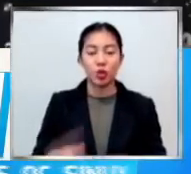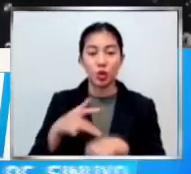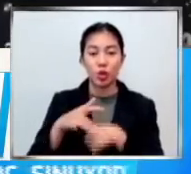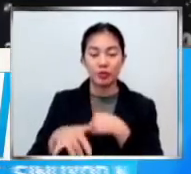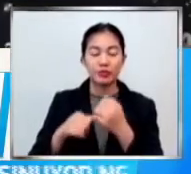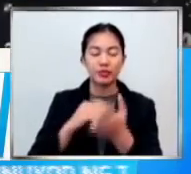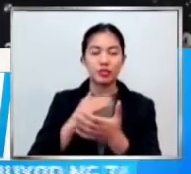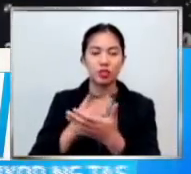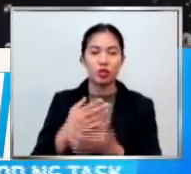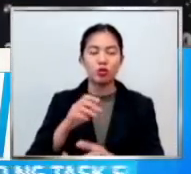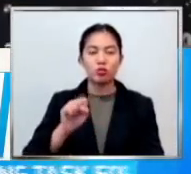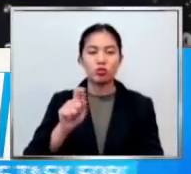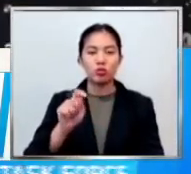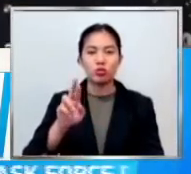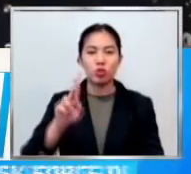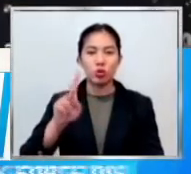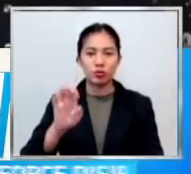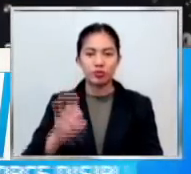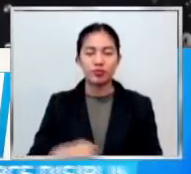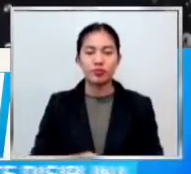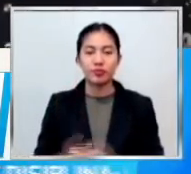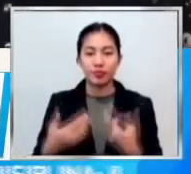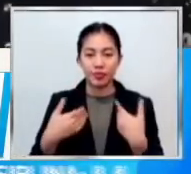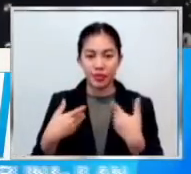agapan, nabigyan ako ng mga tamang